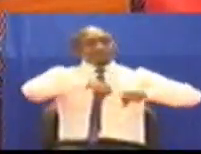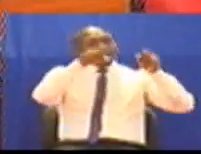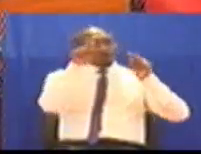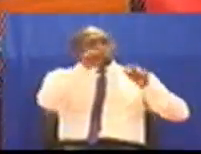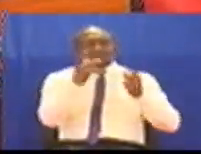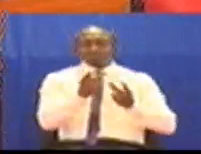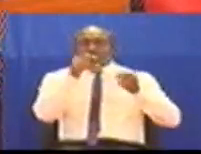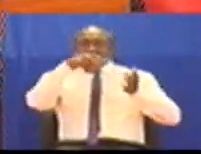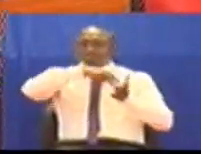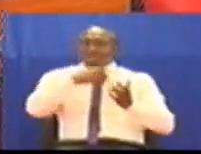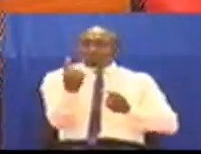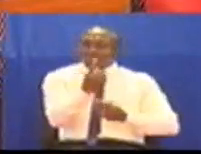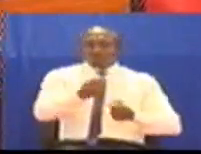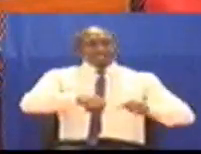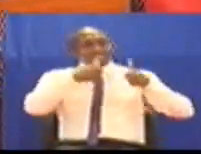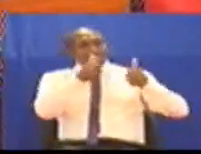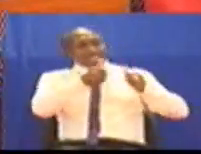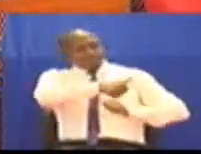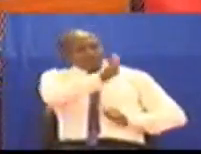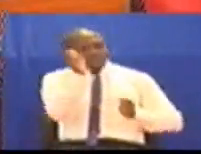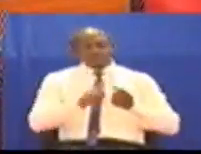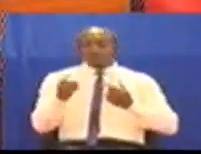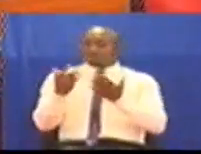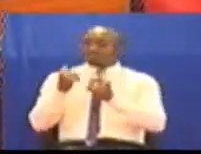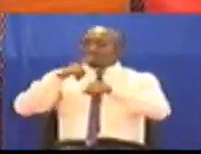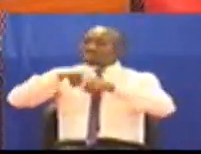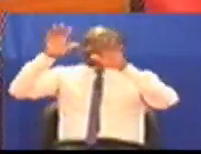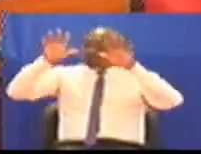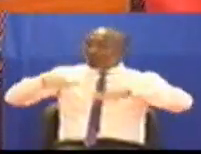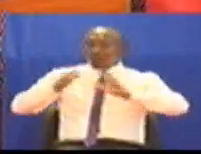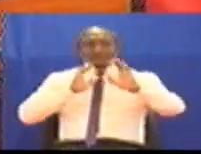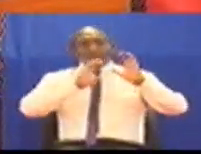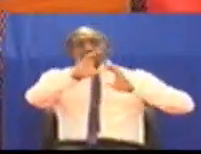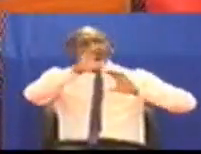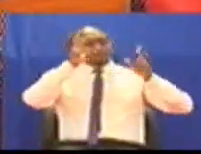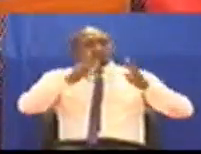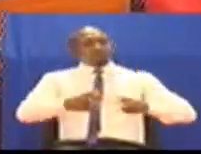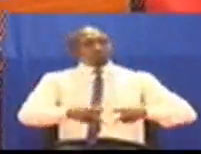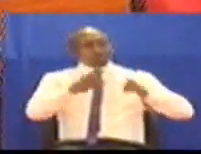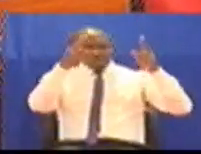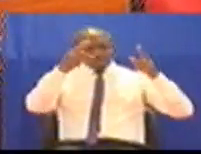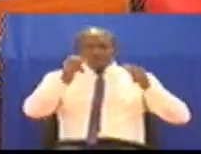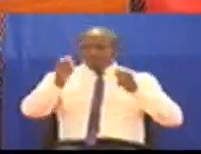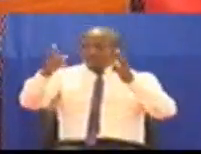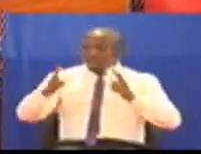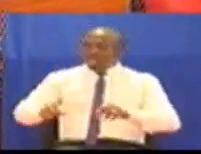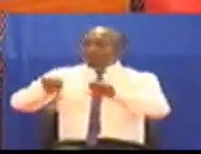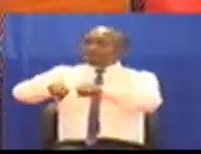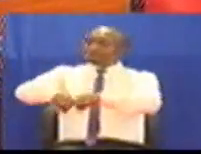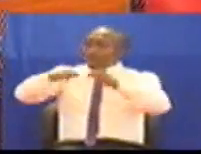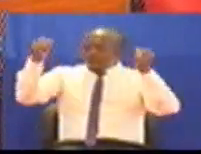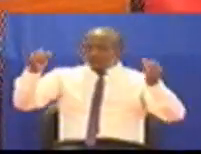kujitegemea. Kwa sababu kipindi hiki wakati wa mvua hakuna mawasiliano kabisa. Madaraja yamebomoka,